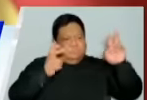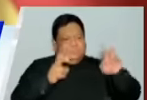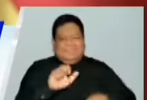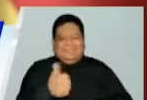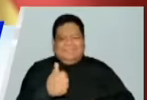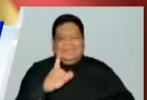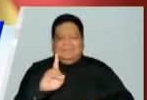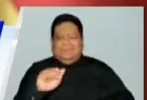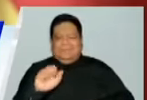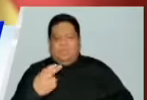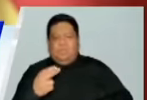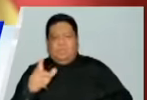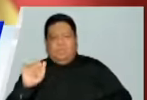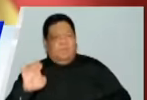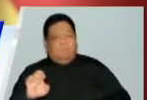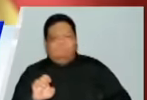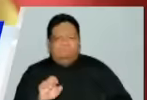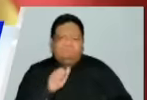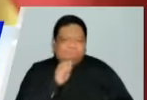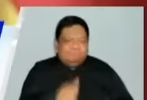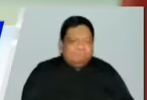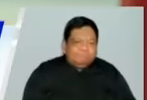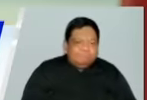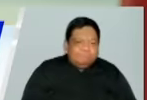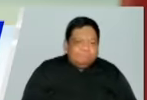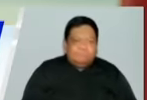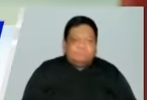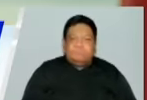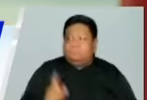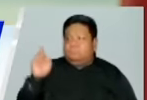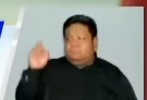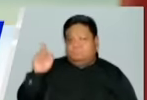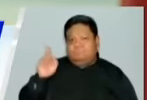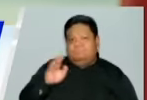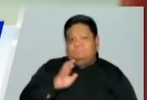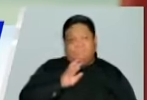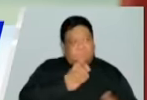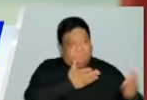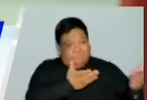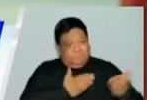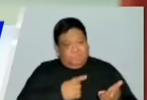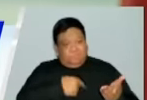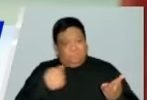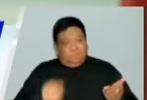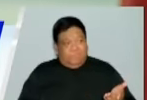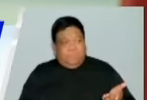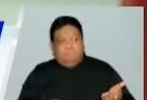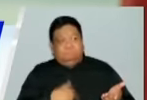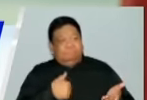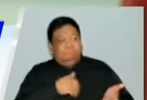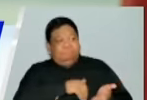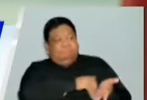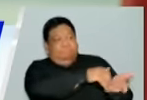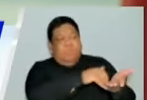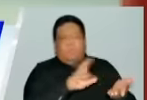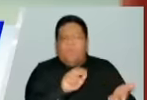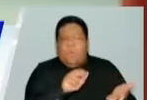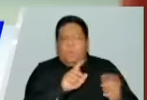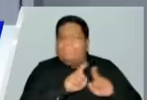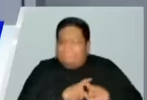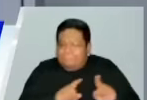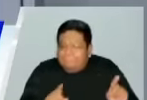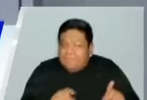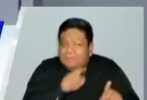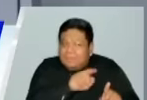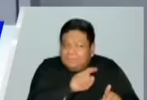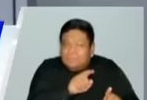not rejected any proposals that China has made to us. But the premise is something that we question.